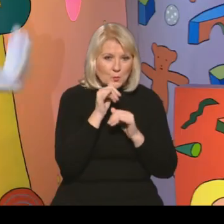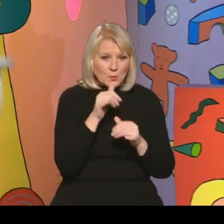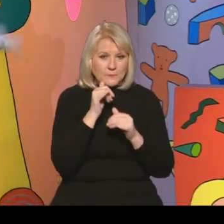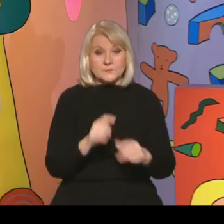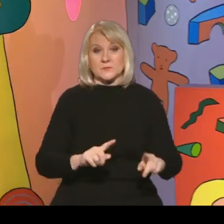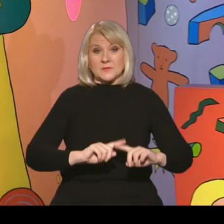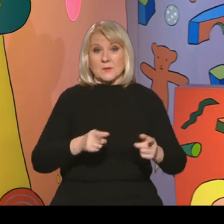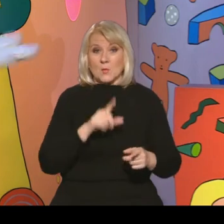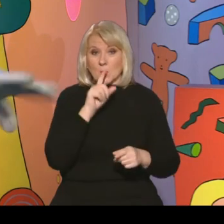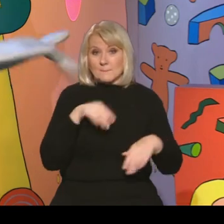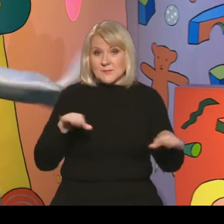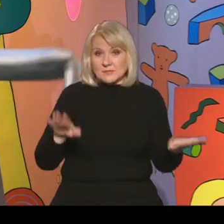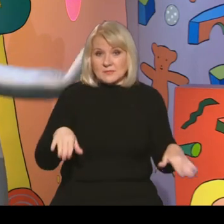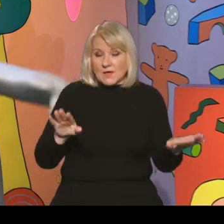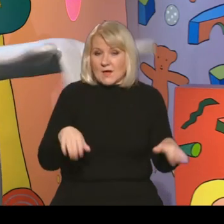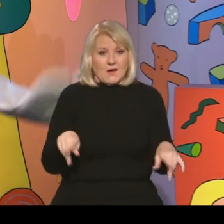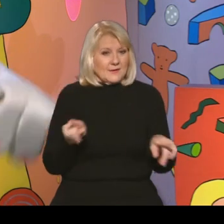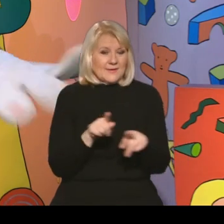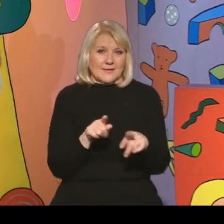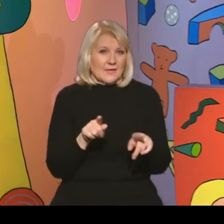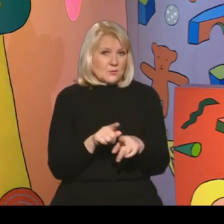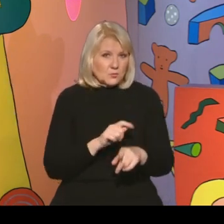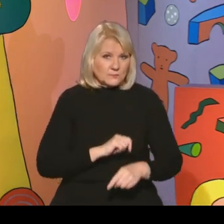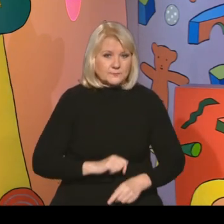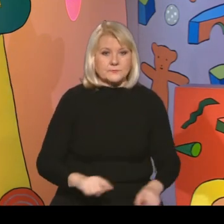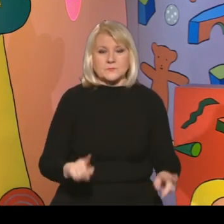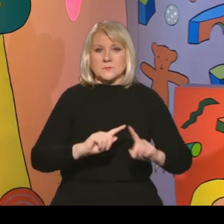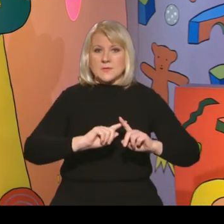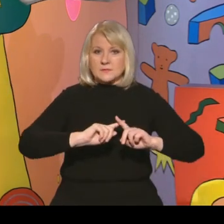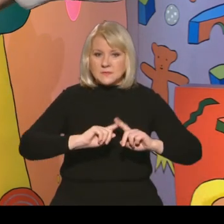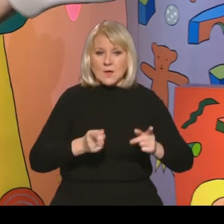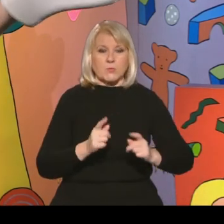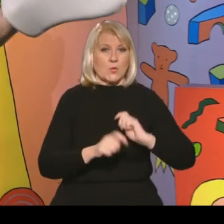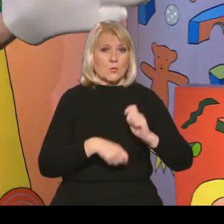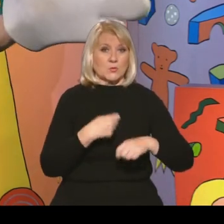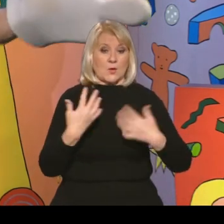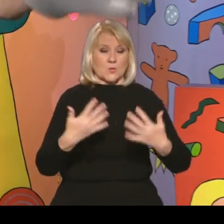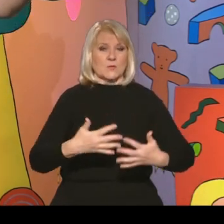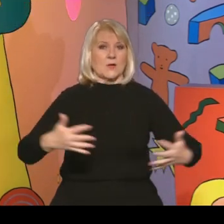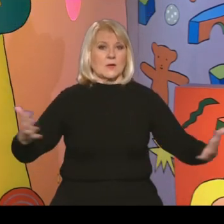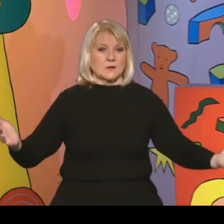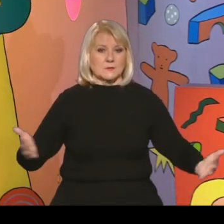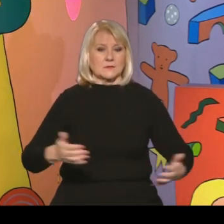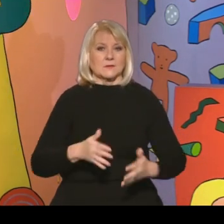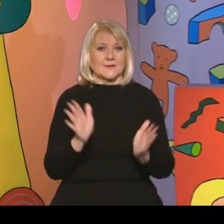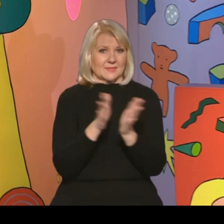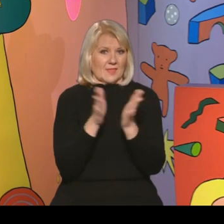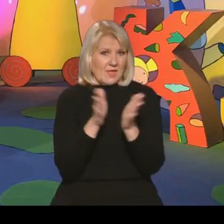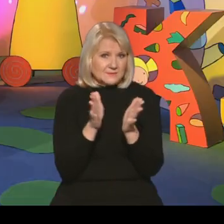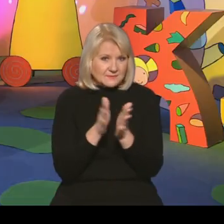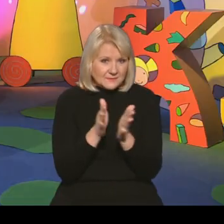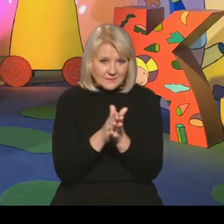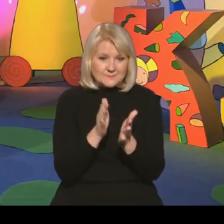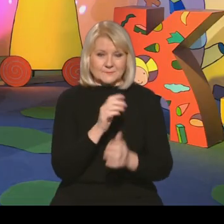anebo ptáčka, jak letí, a nebo roztáhněte ruce a